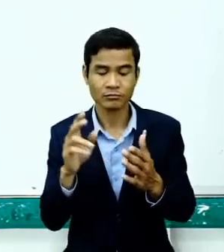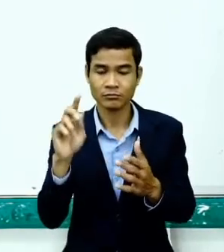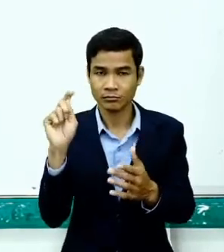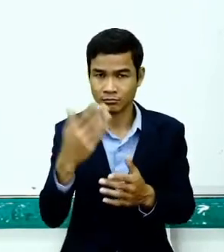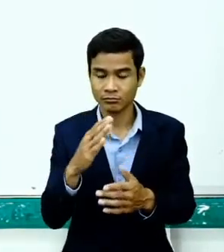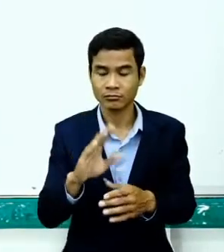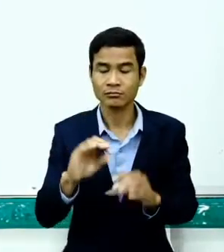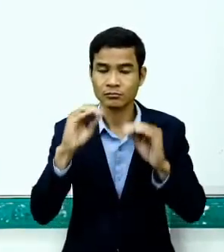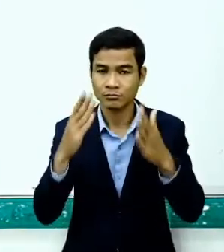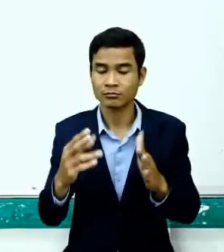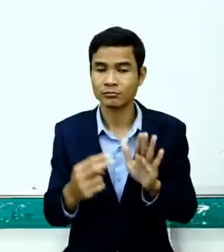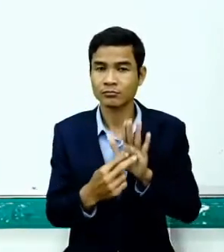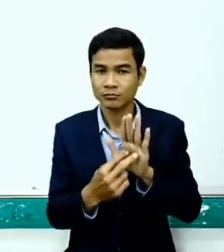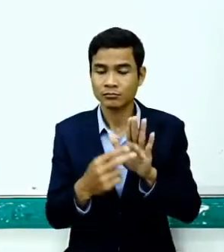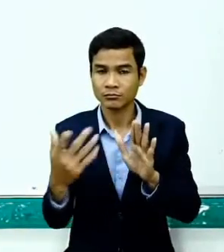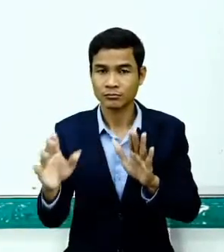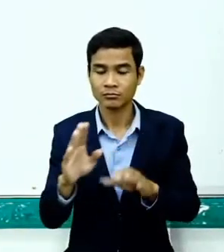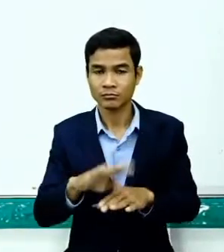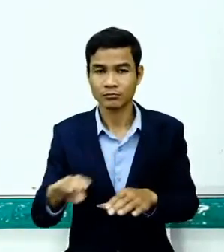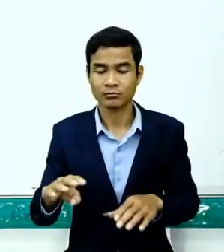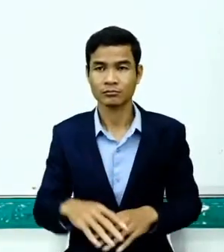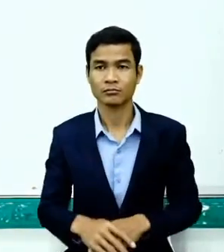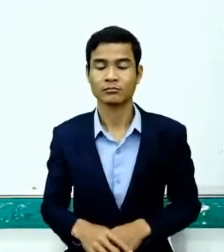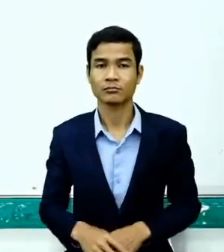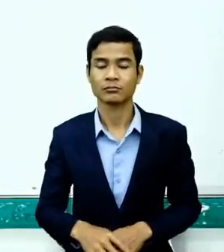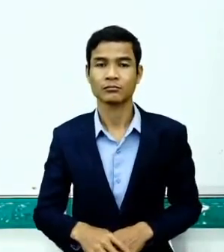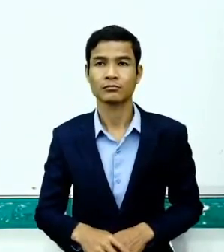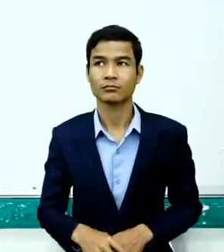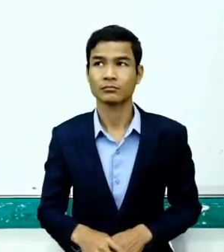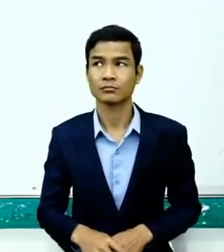ចាដែលអ្នកគ្រូបង្ហាញកូននៅលើក្តារខៀននេះ